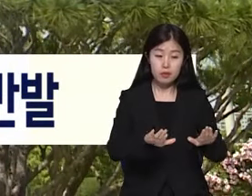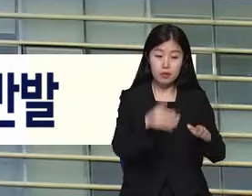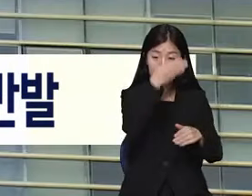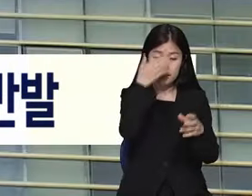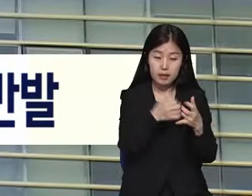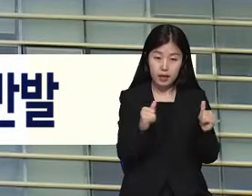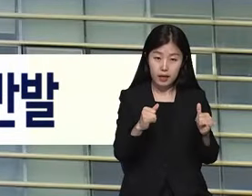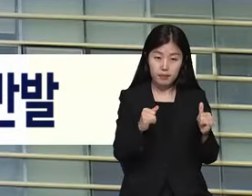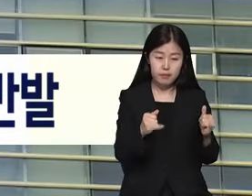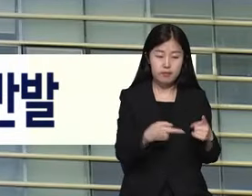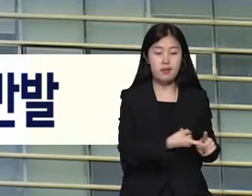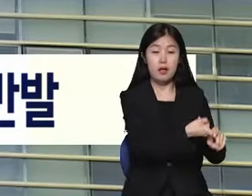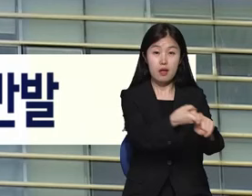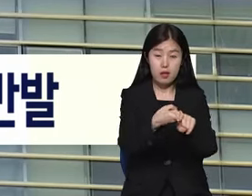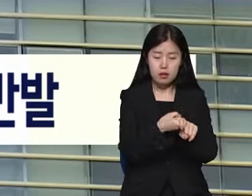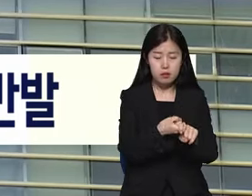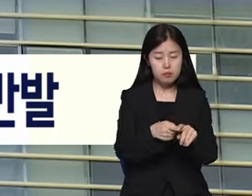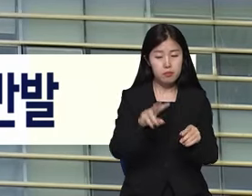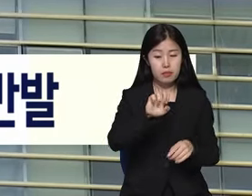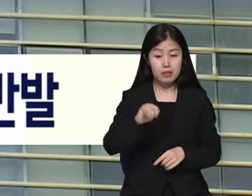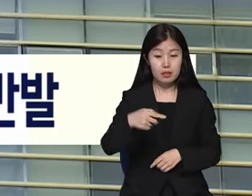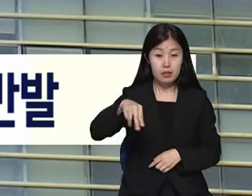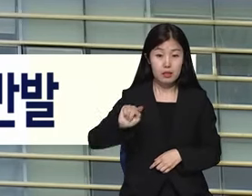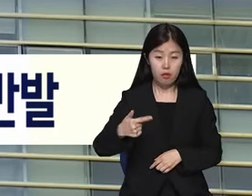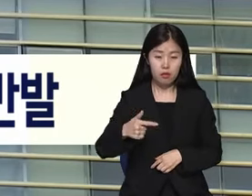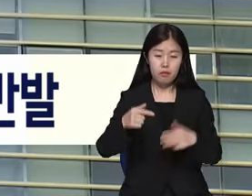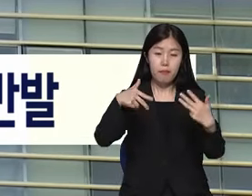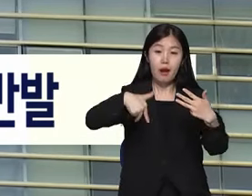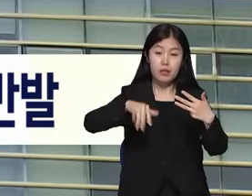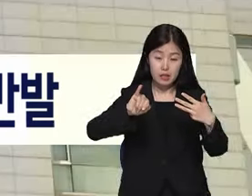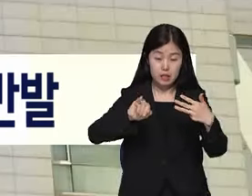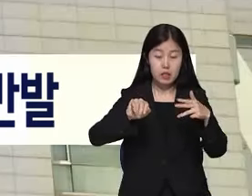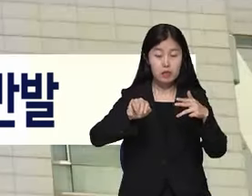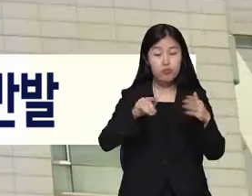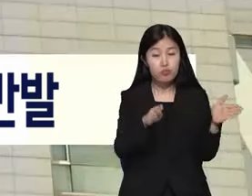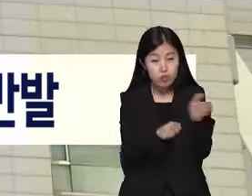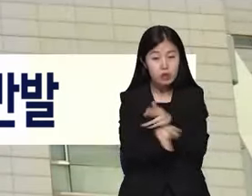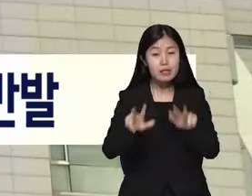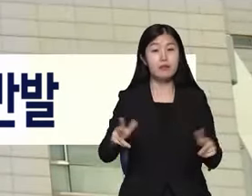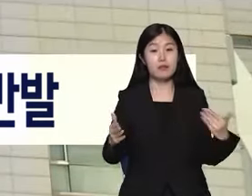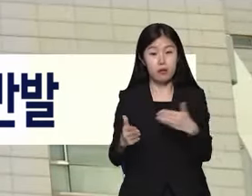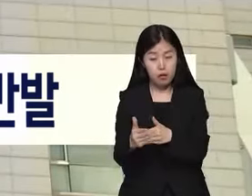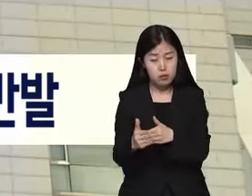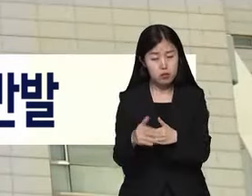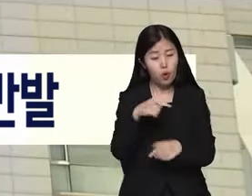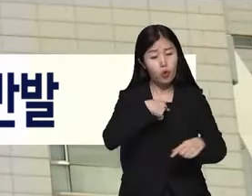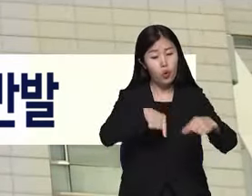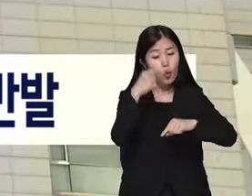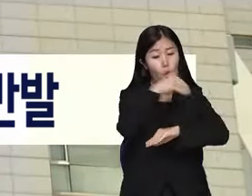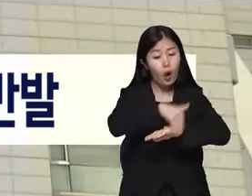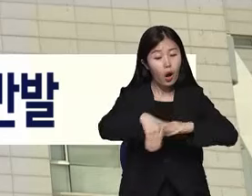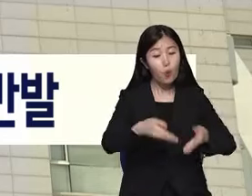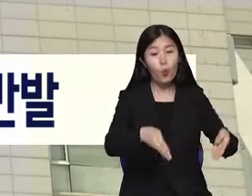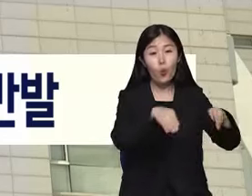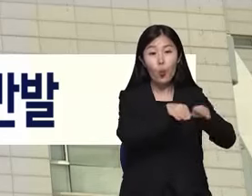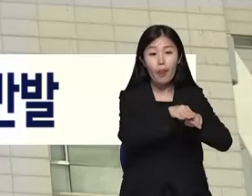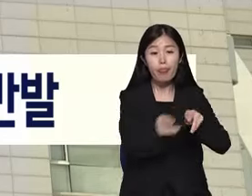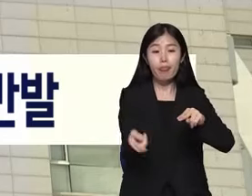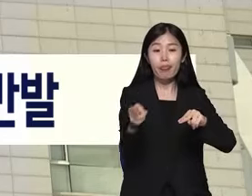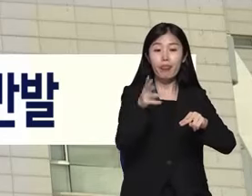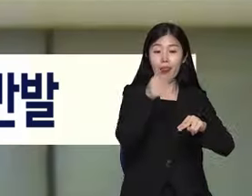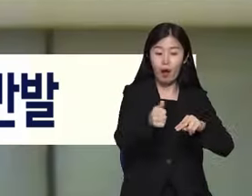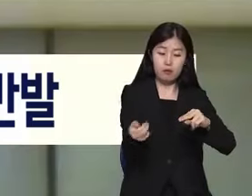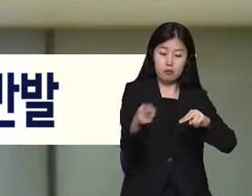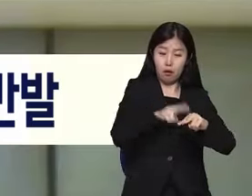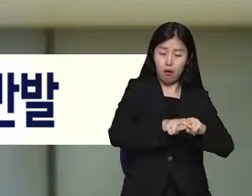광주청년정책네트워크는 보도자료를 통해 민선 8기 출범 이후 지금까지 광주시의 청년정책관 평균 재임기간은 8개월에